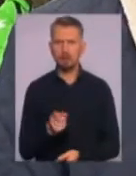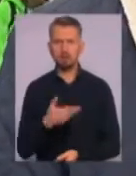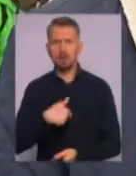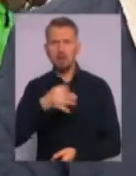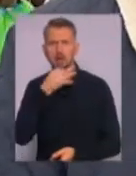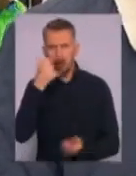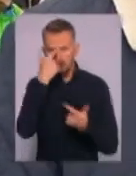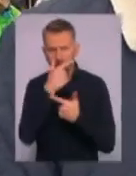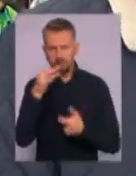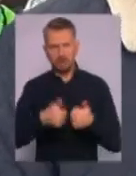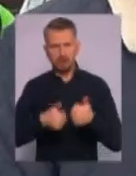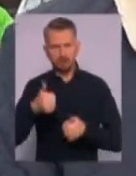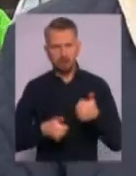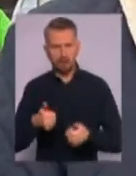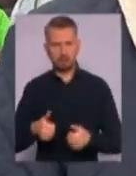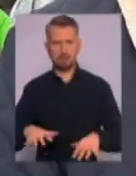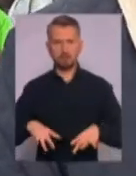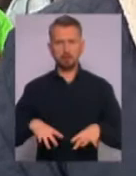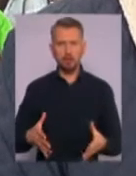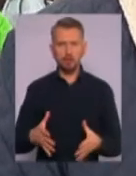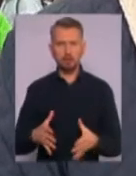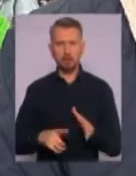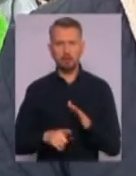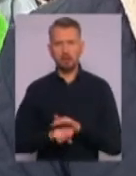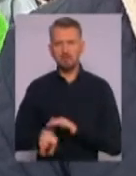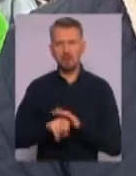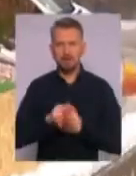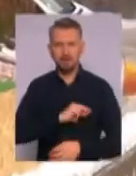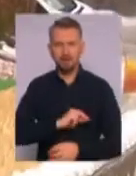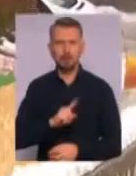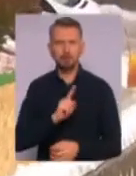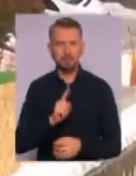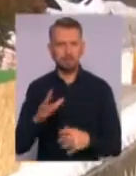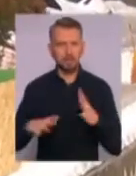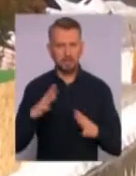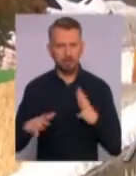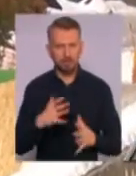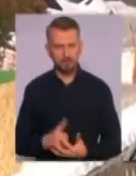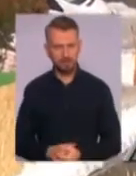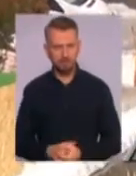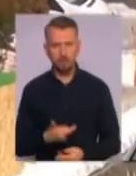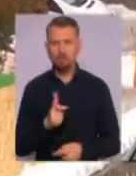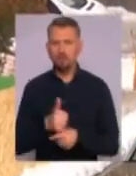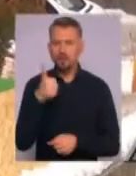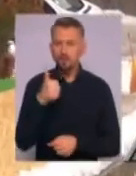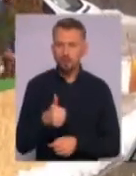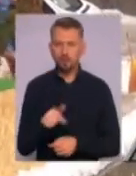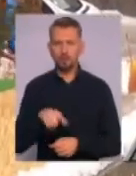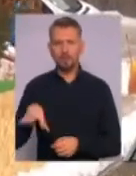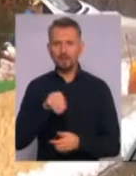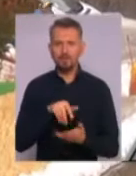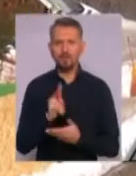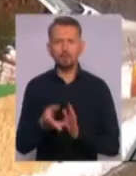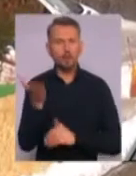объявили о соревнованиях. Инструкторы стали сбегать с работы, чтобы потренироваться. Это очень круто, что все выходят. Те, кто давно не